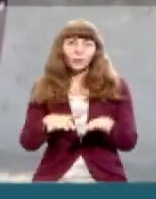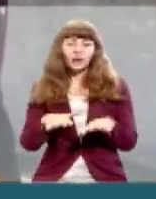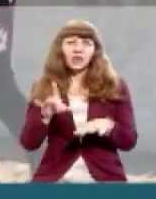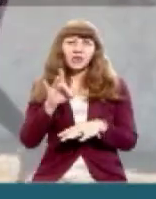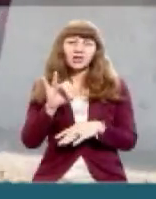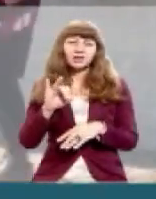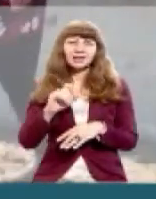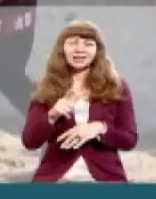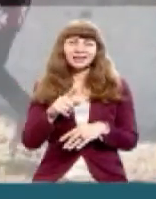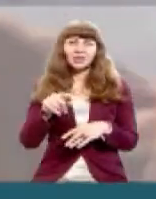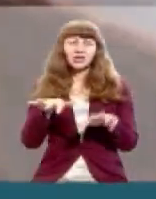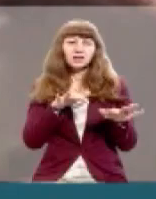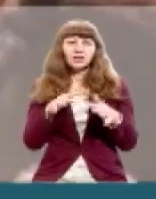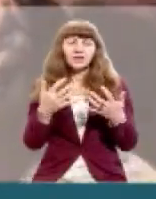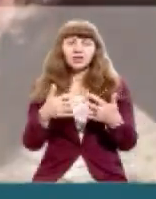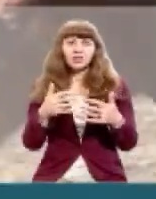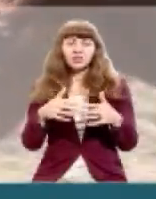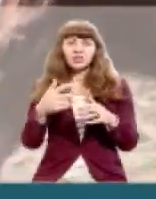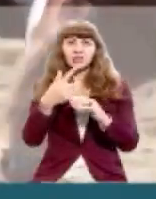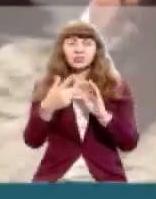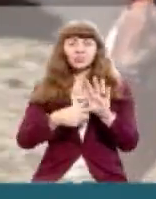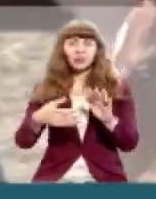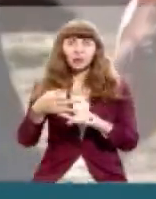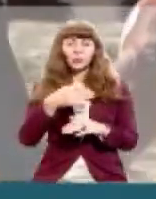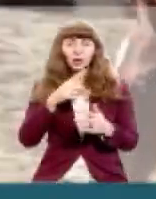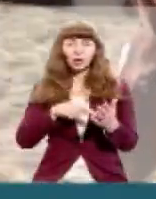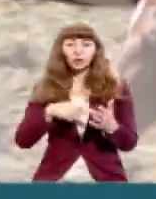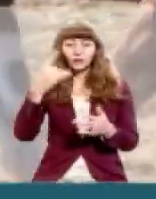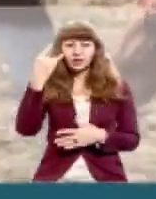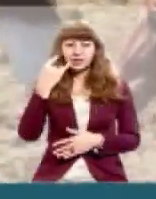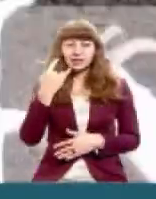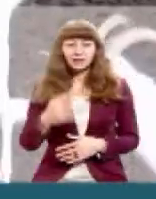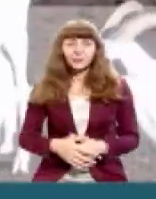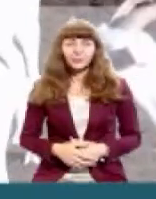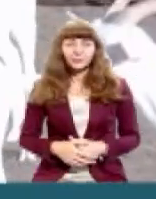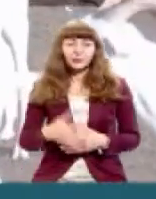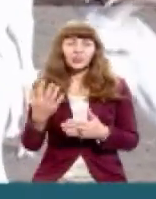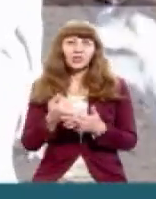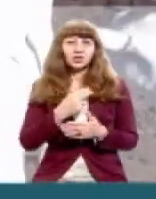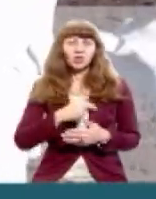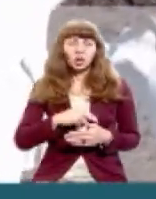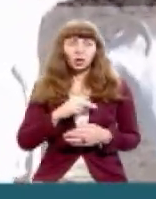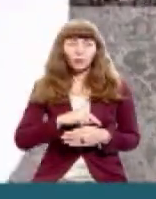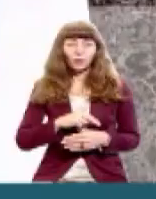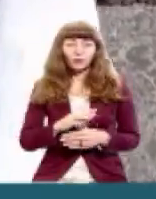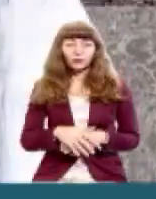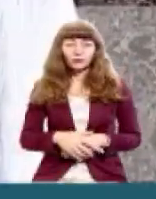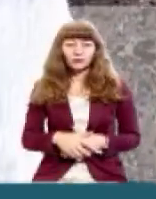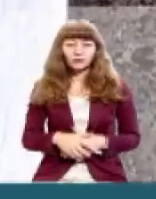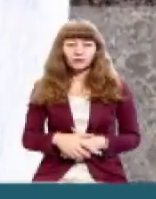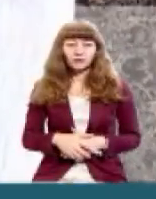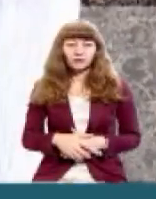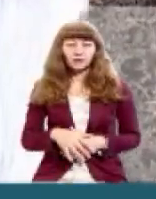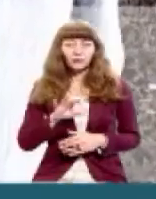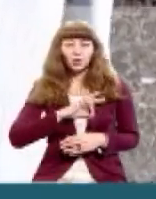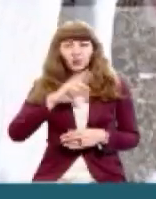республиканың 17 облысы мен қалалары арасында екінші орынды иеленді. Бұл жұмыстар қолданыстағы мемлекеттік қолдау шаралары негізінде